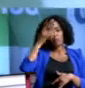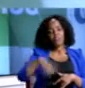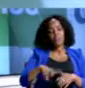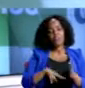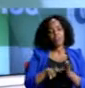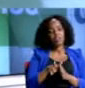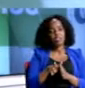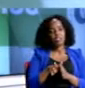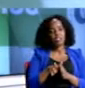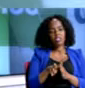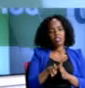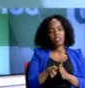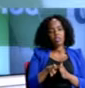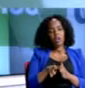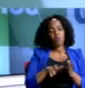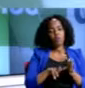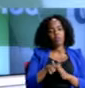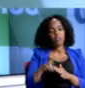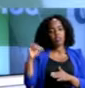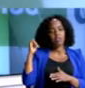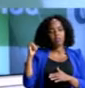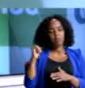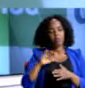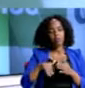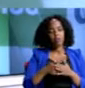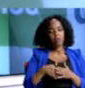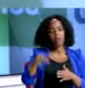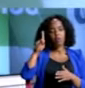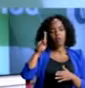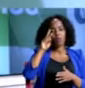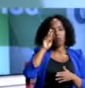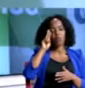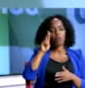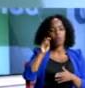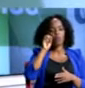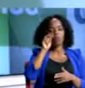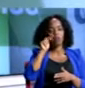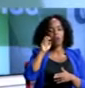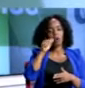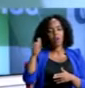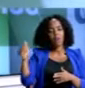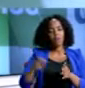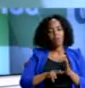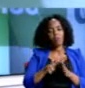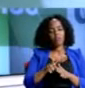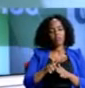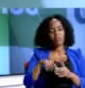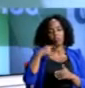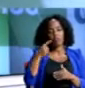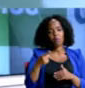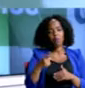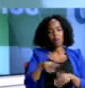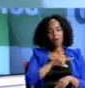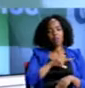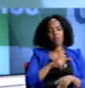virusi akuma virusi kani dibe corona virus jedani diben corona kun dibe adda